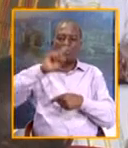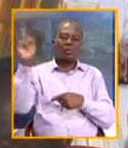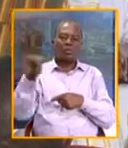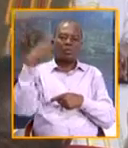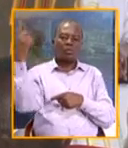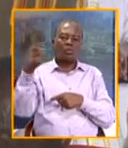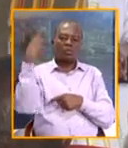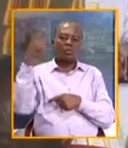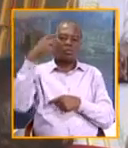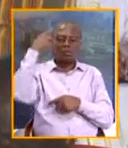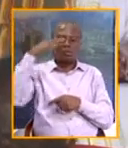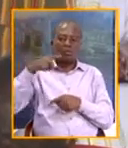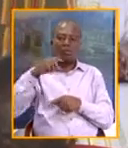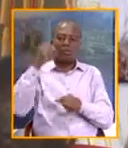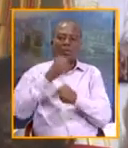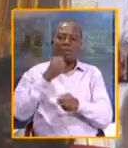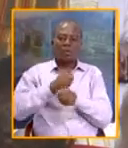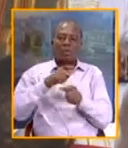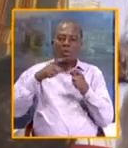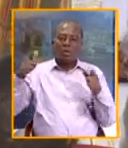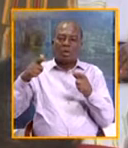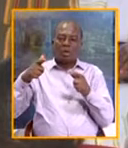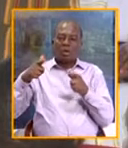pour l'oeuvre que le sacré